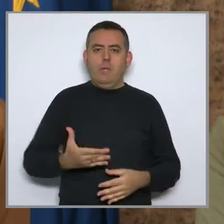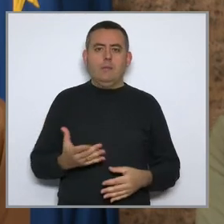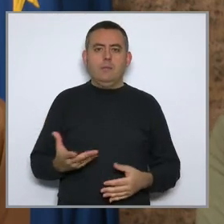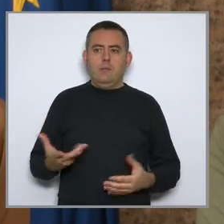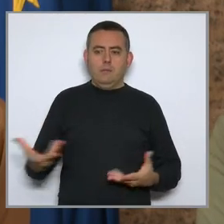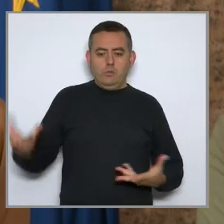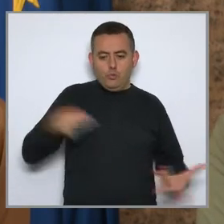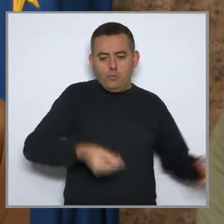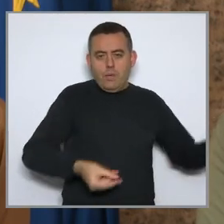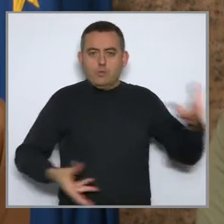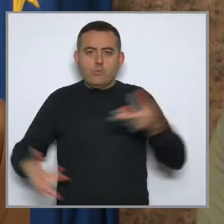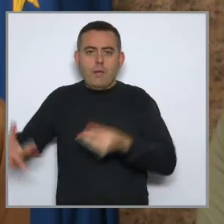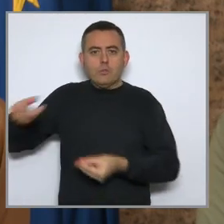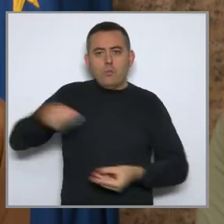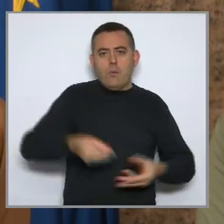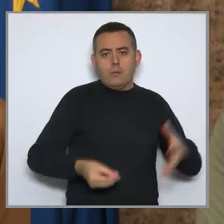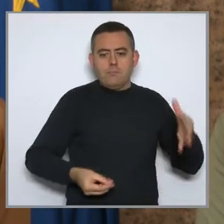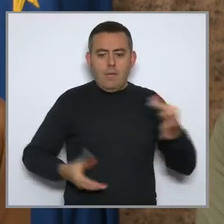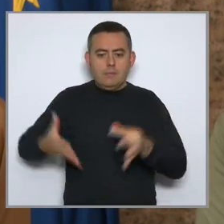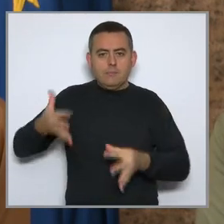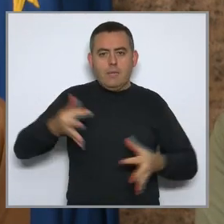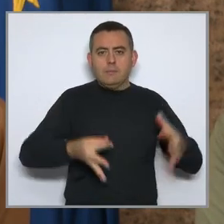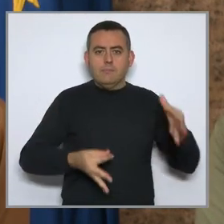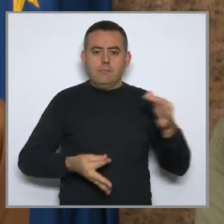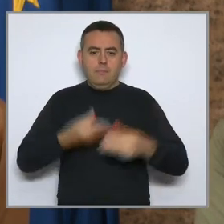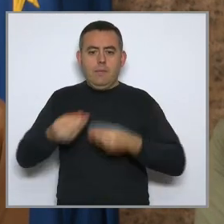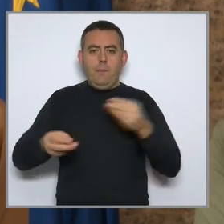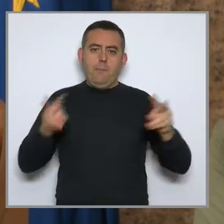este problema no és un problema matemàtic.